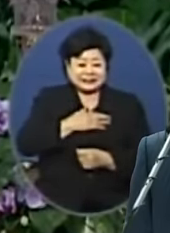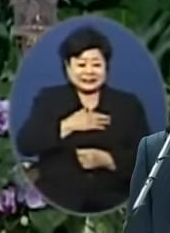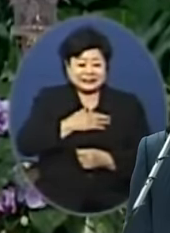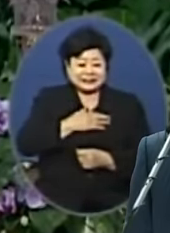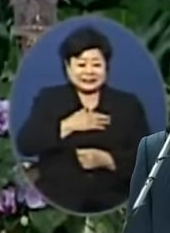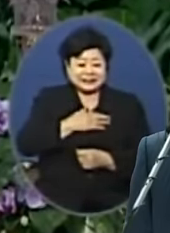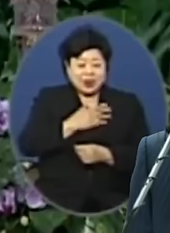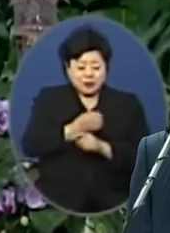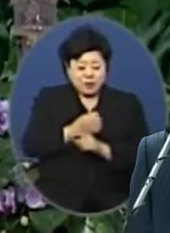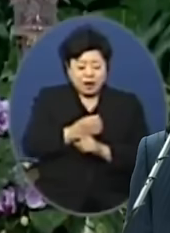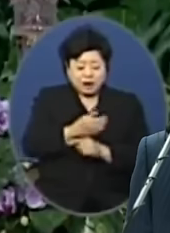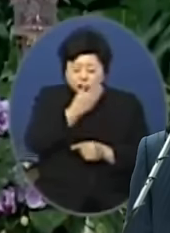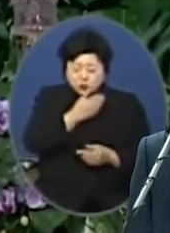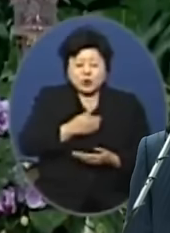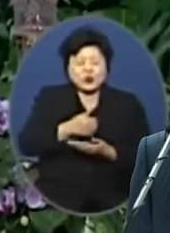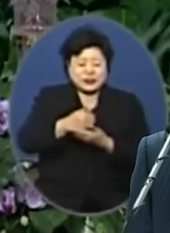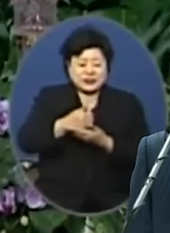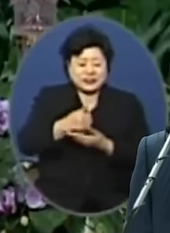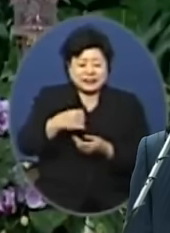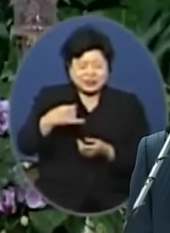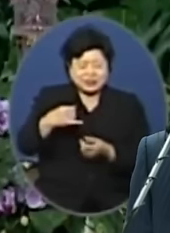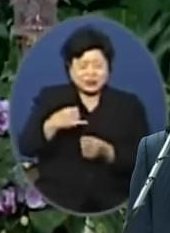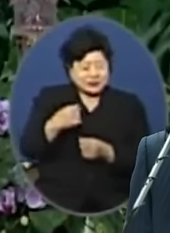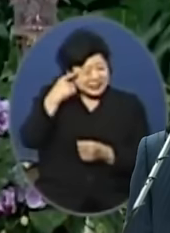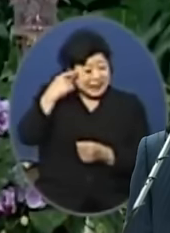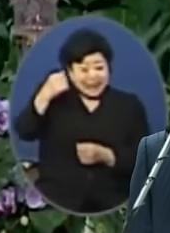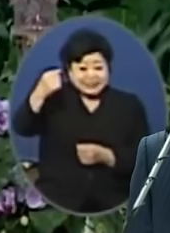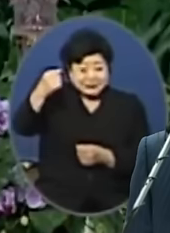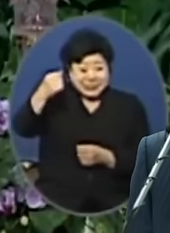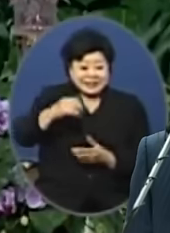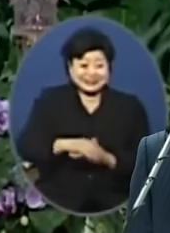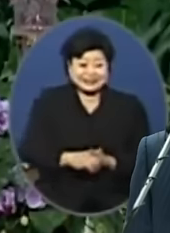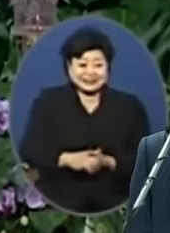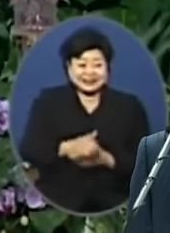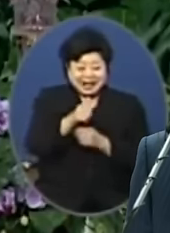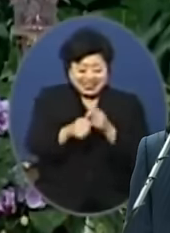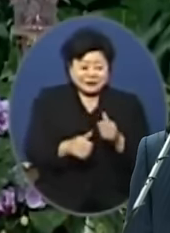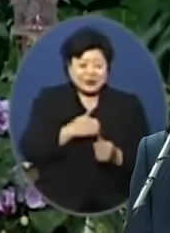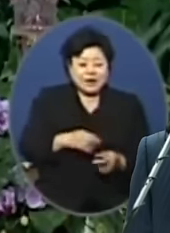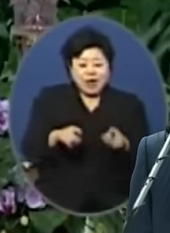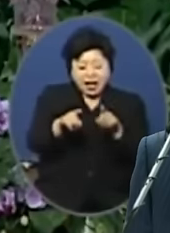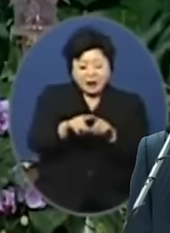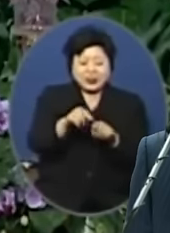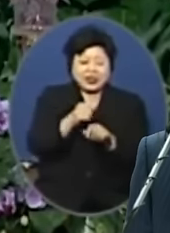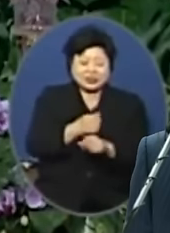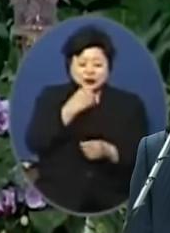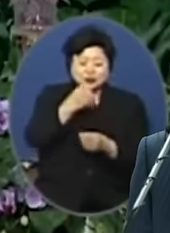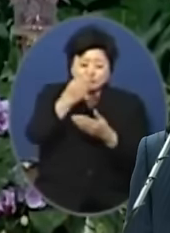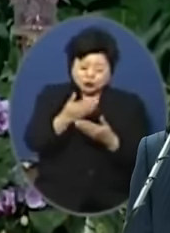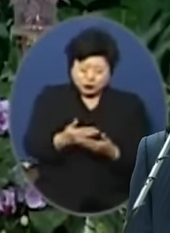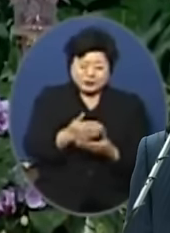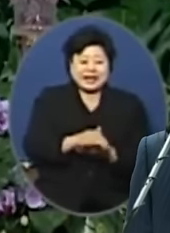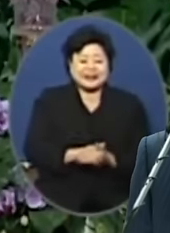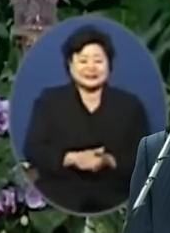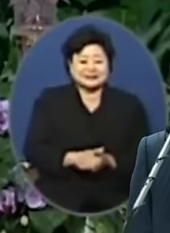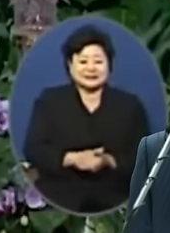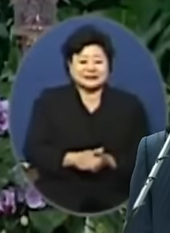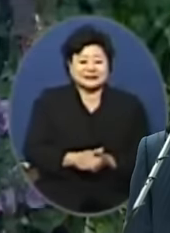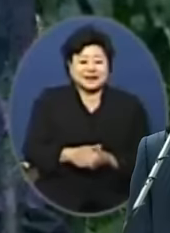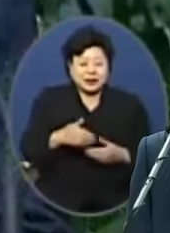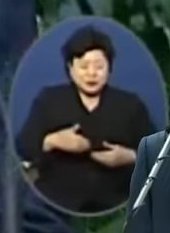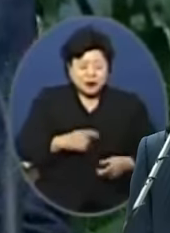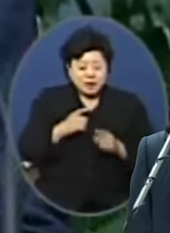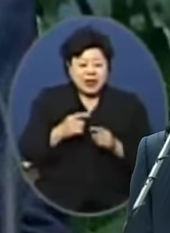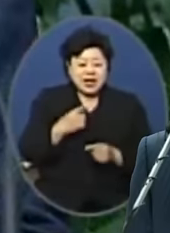나를 보배롭고 존귀한 자녀로 생각하십니다, 하나님은 나와 동행하시면서 축복해 주십니다. 필요한